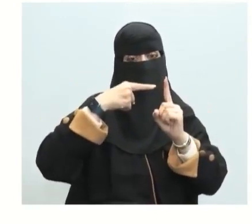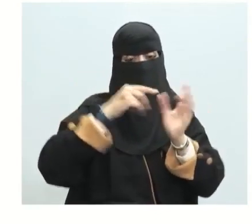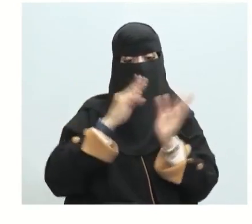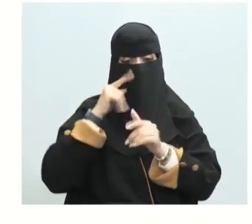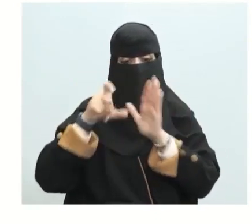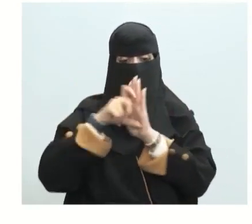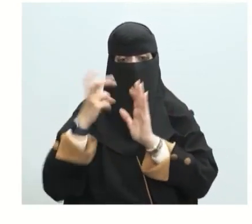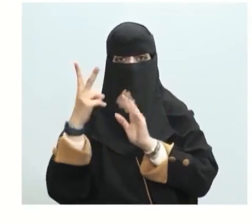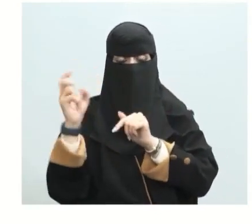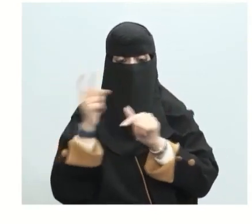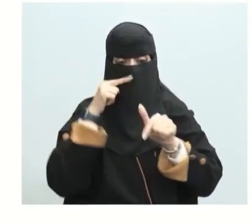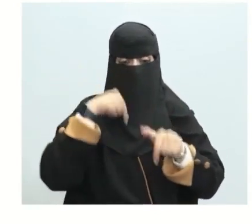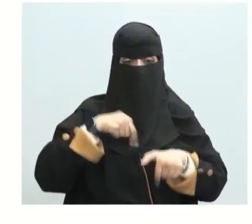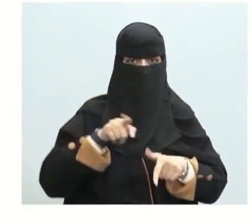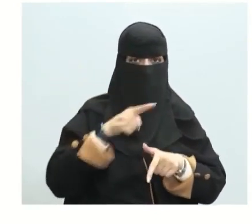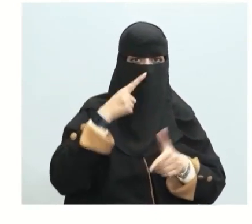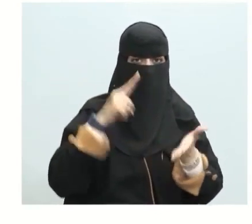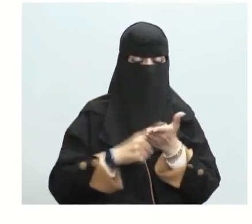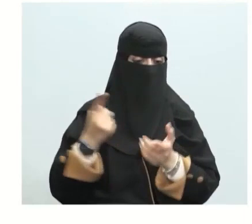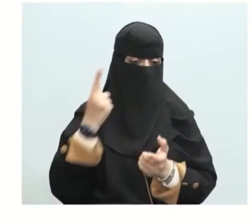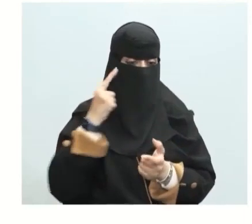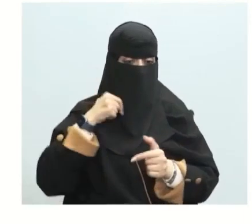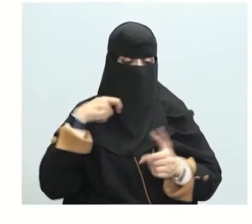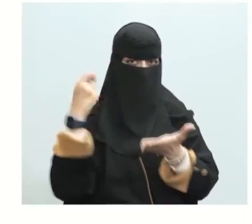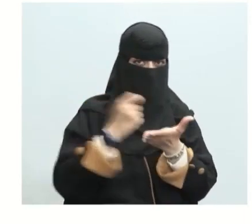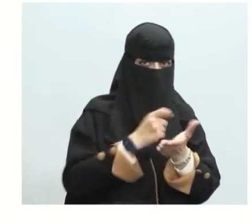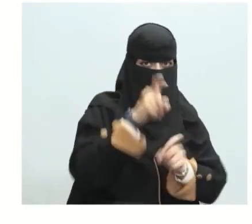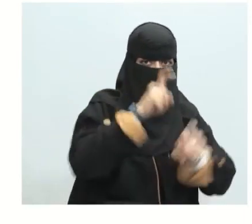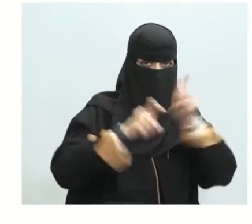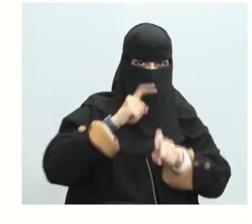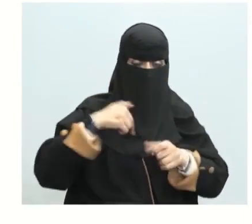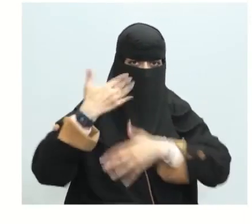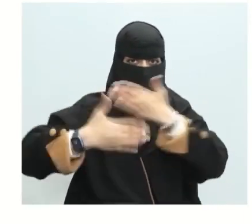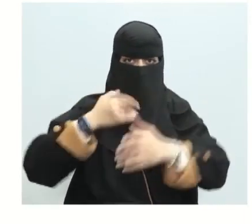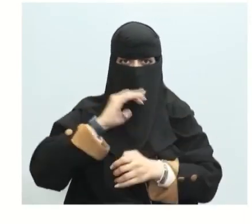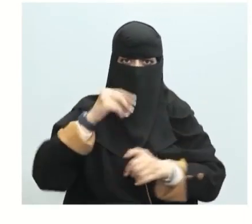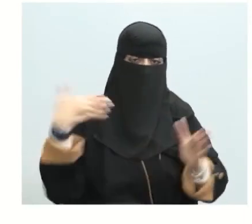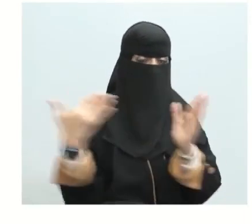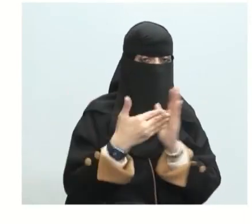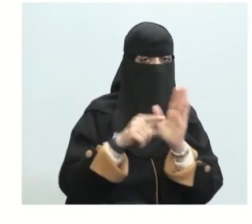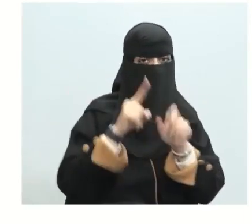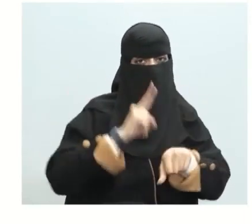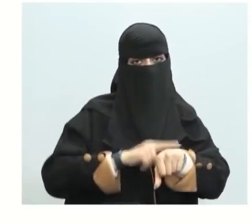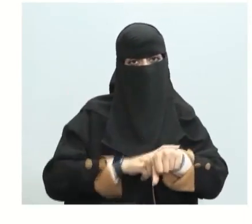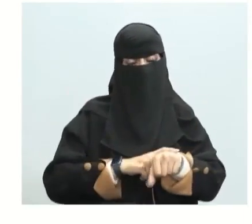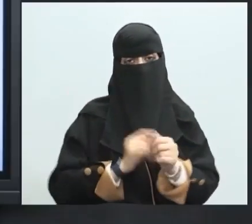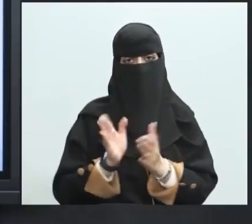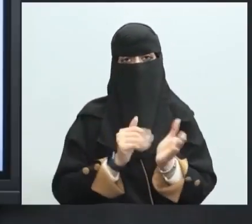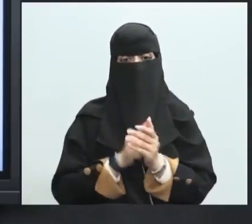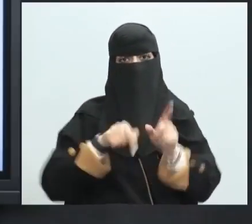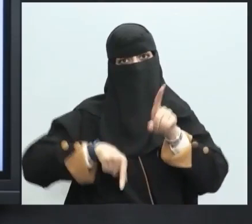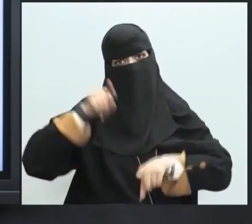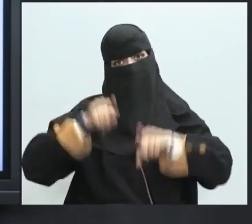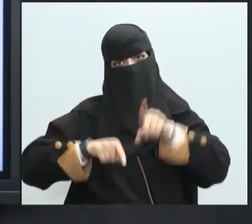في المقدمه الثانيه والان اريد منكم ان تستمعوا وان تدون اسئلتكم سوف نحاول الاجابه عنها في في نهايه الوقت قارن